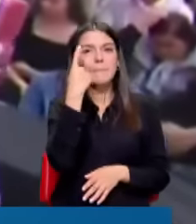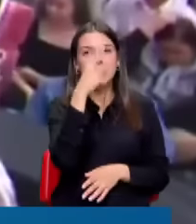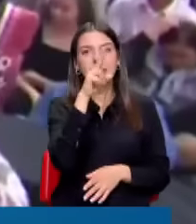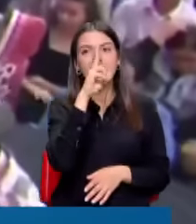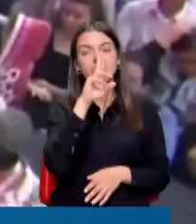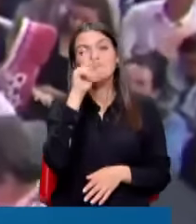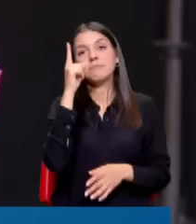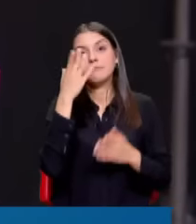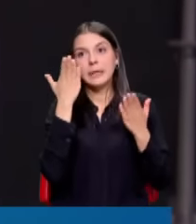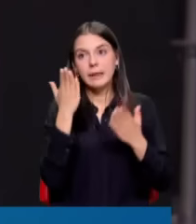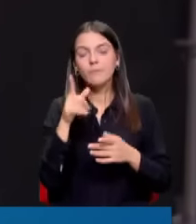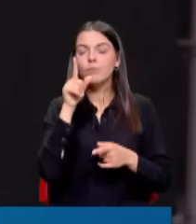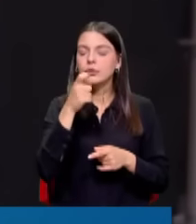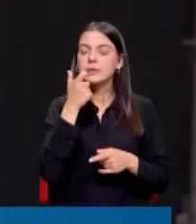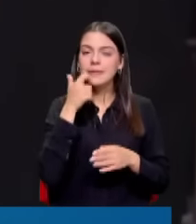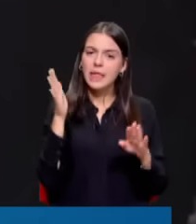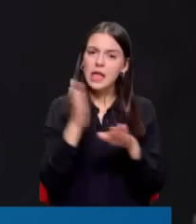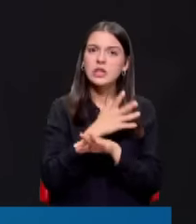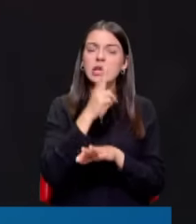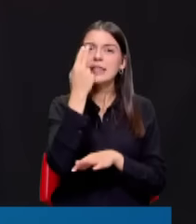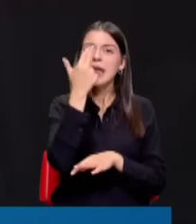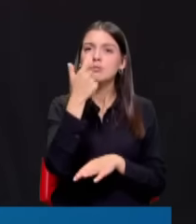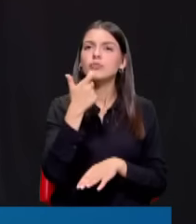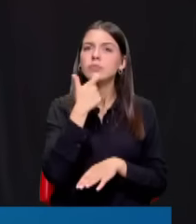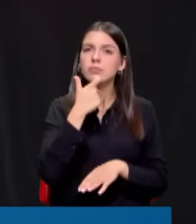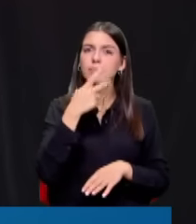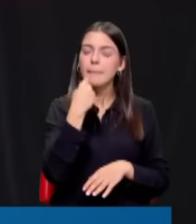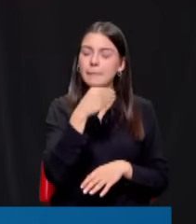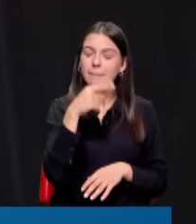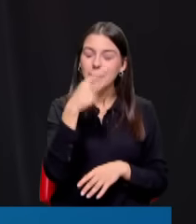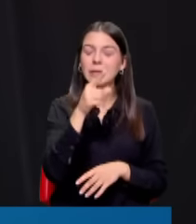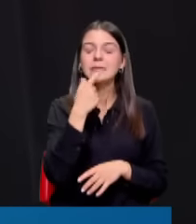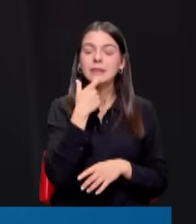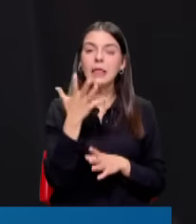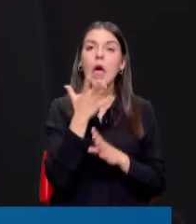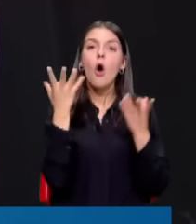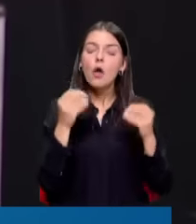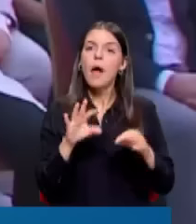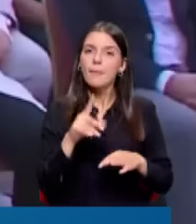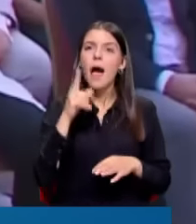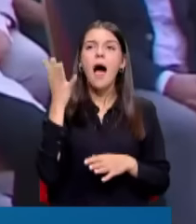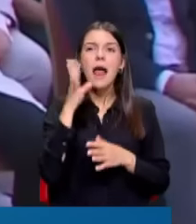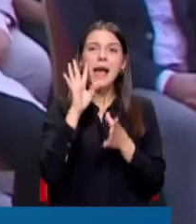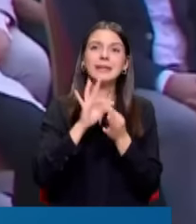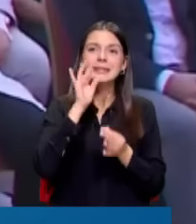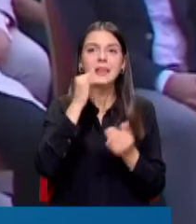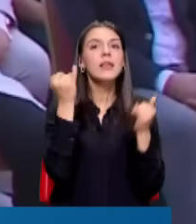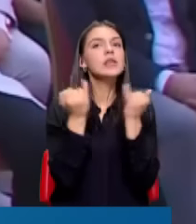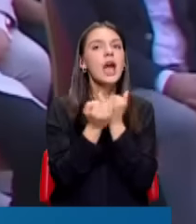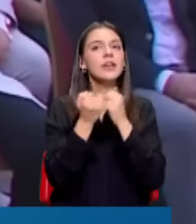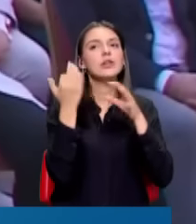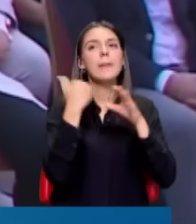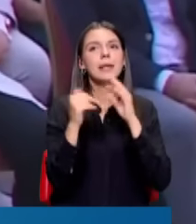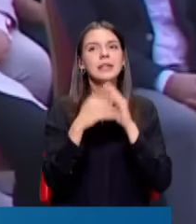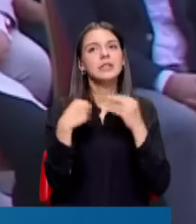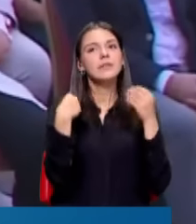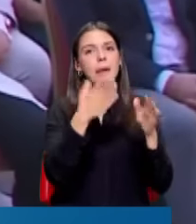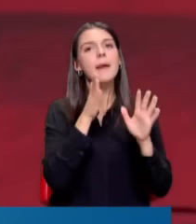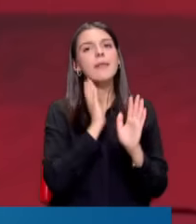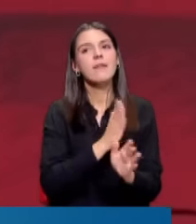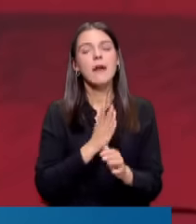Bu dünyadan göçeli 7,5 asır oldu ama o hala insanlığa hoşgörü, barış, sevgi ve kardeşlik mesajları vermeye